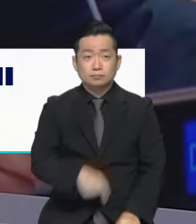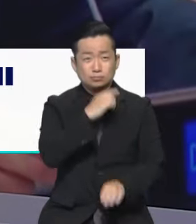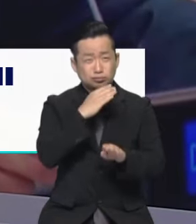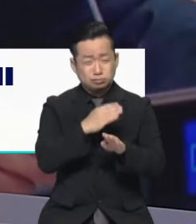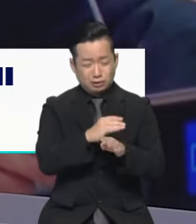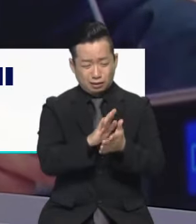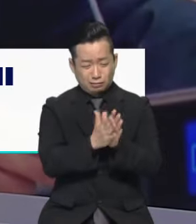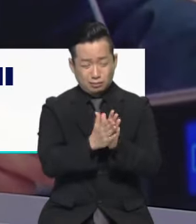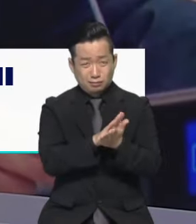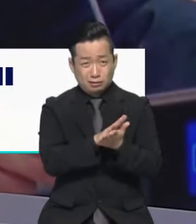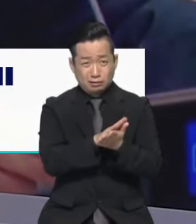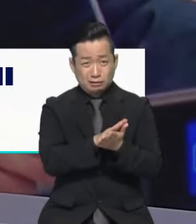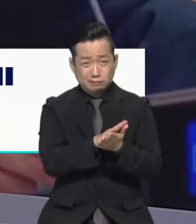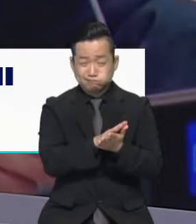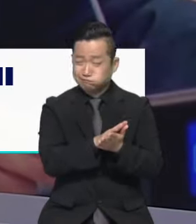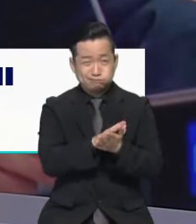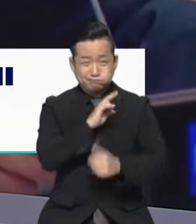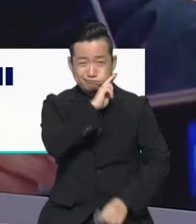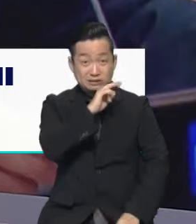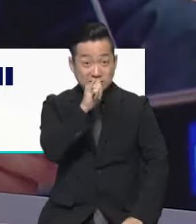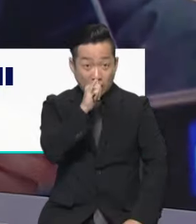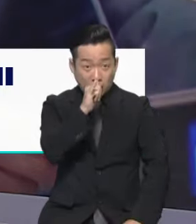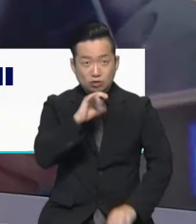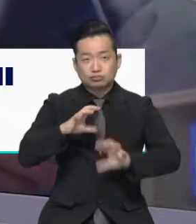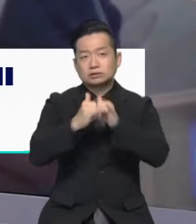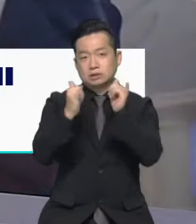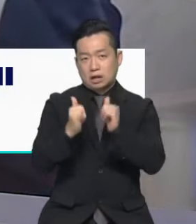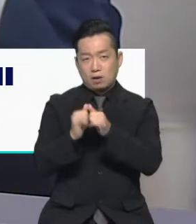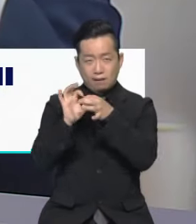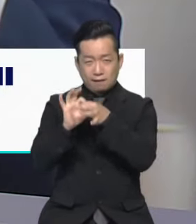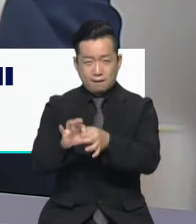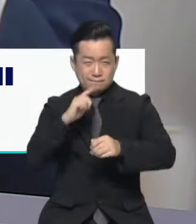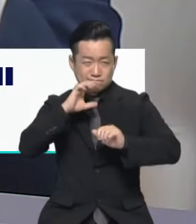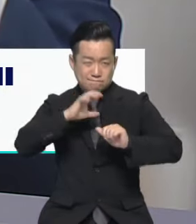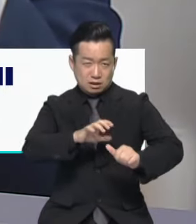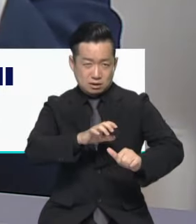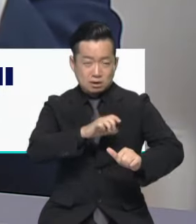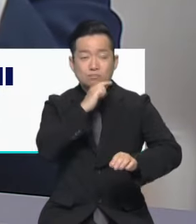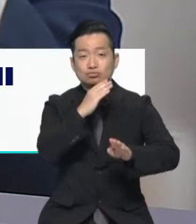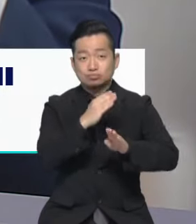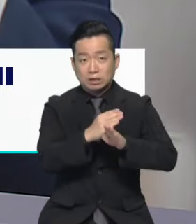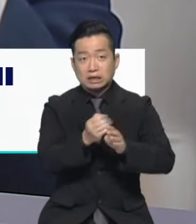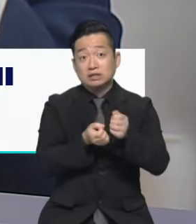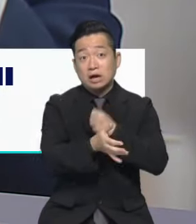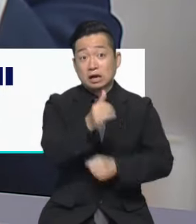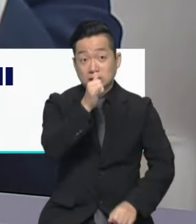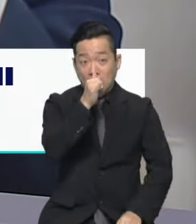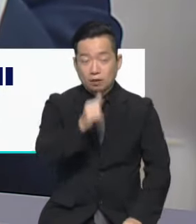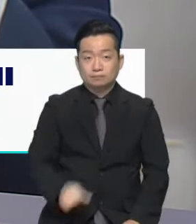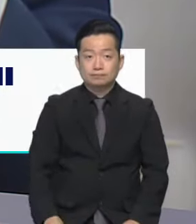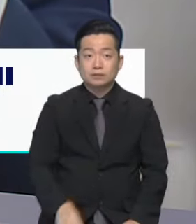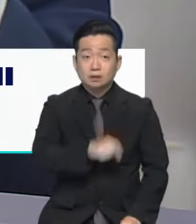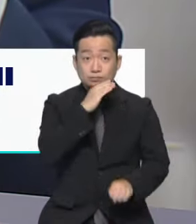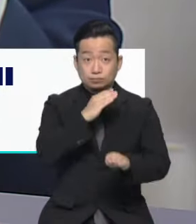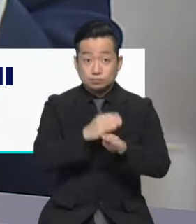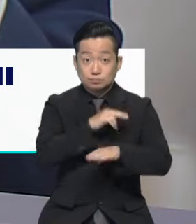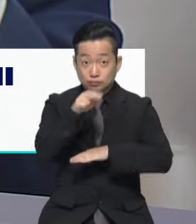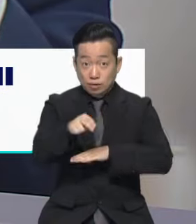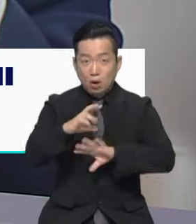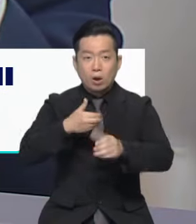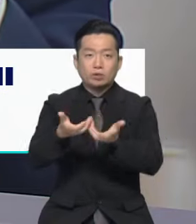북한이 달라지겠냐는 회의론이 있긴 하지만 국제사회의 이런 지속적인 압력이 북한에 분명 영향을 준다는 게